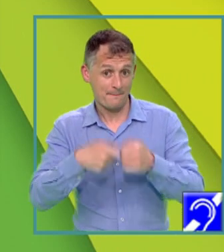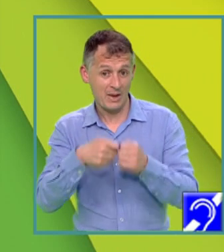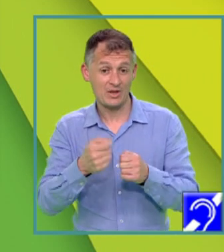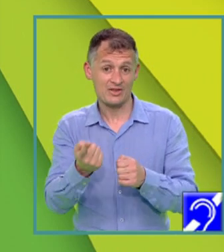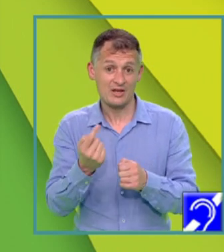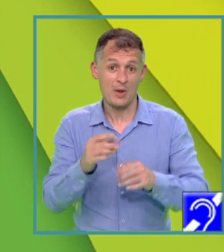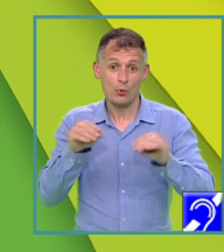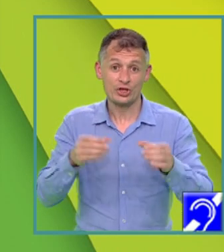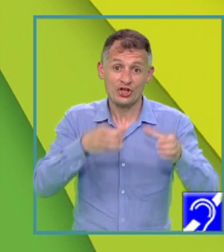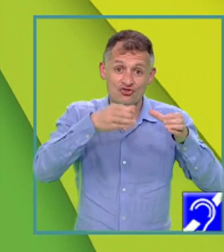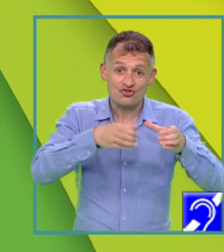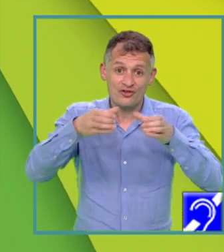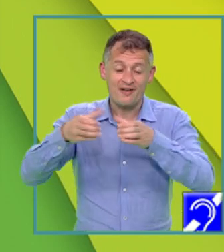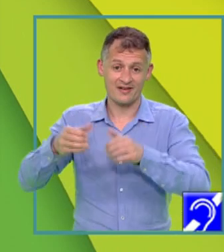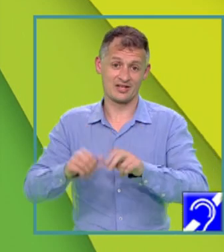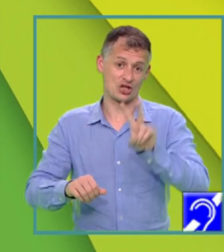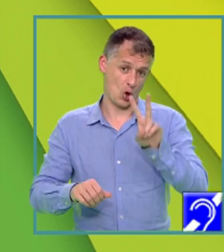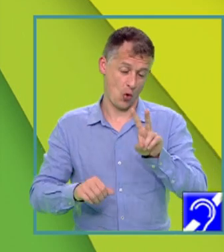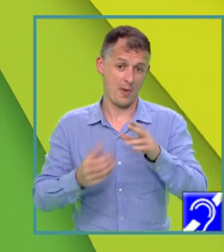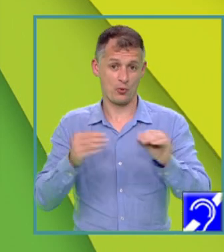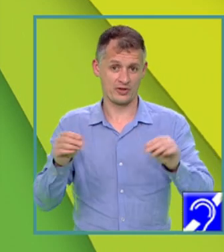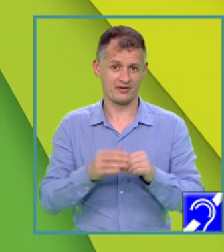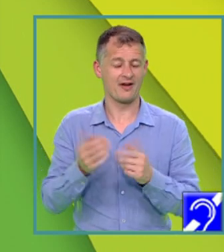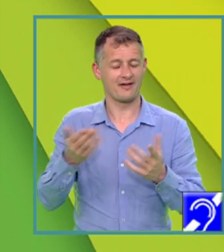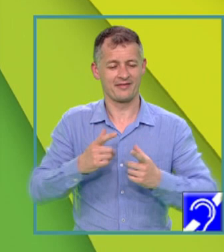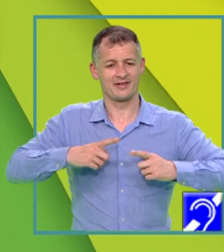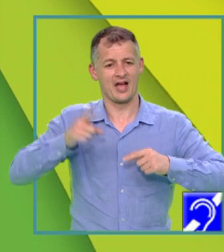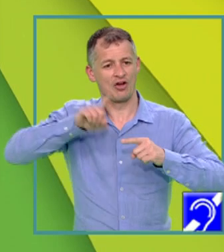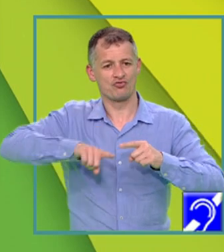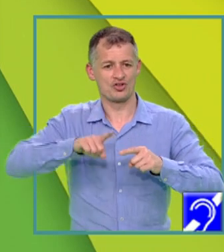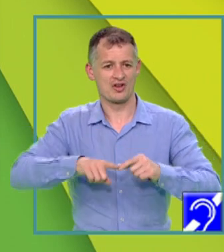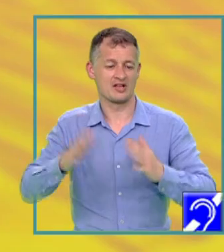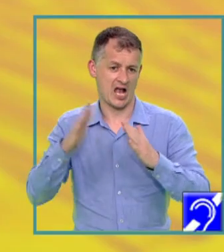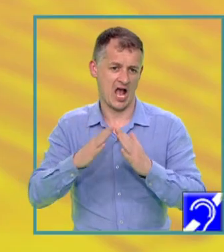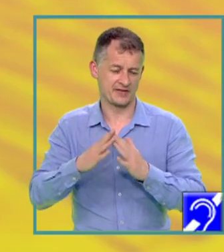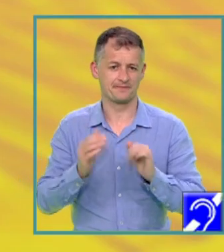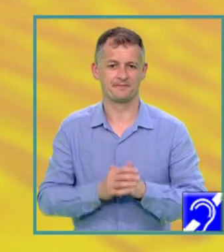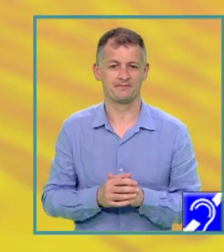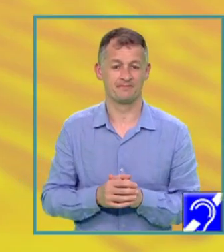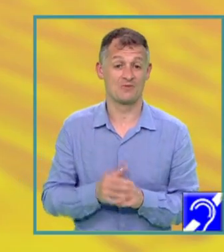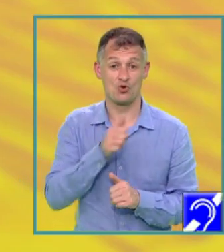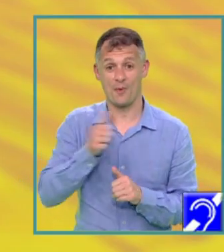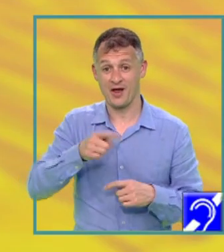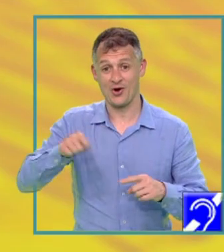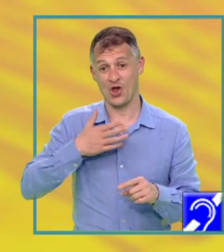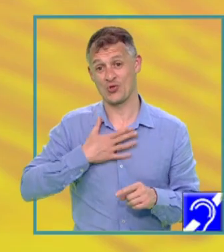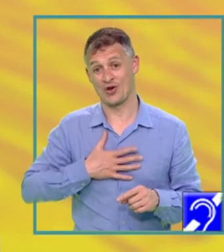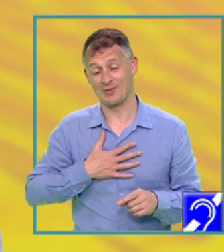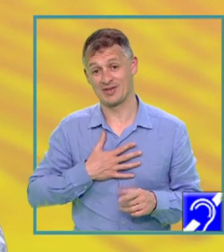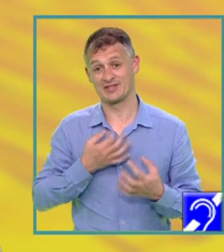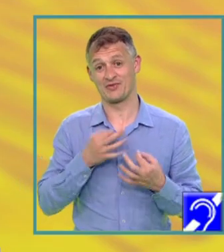multe generații, mai mult de două generații, membrii ce trăiesc în cadrul aceleiași gospodării. Numai că noi dorim să